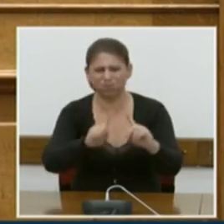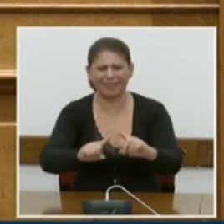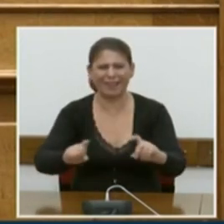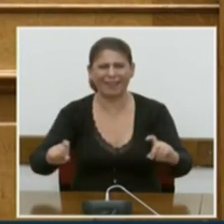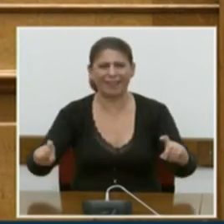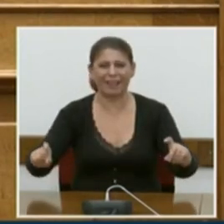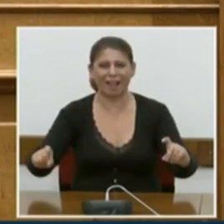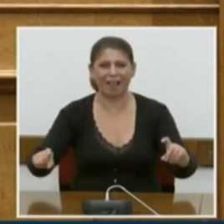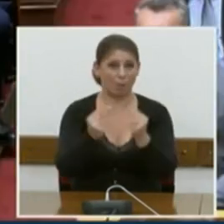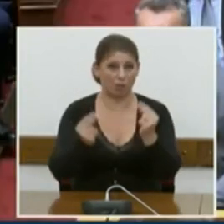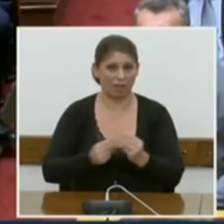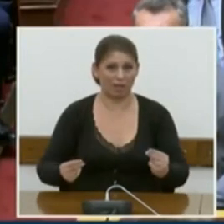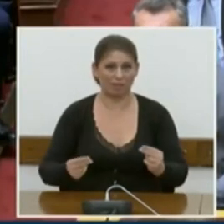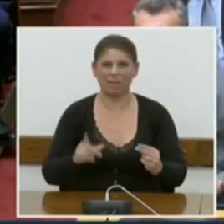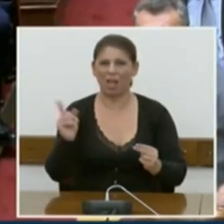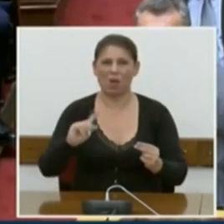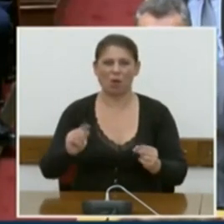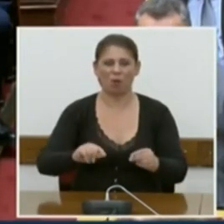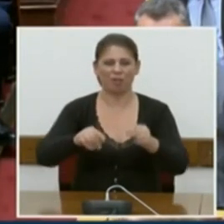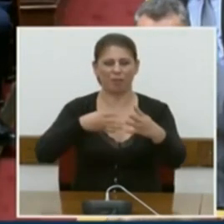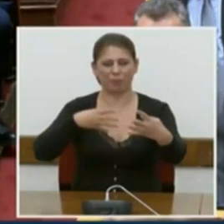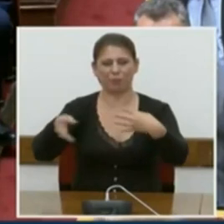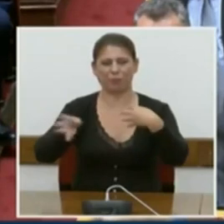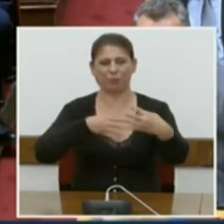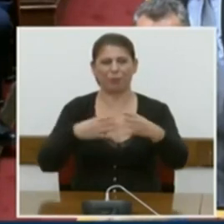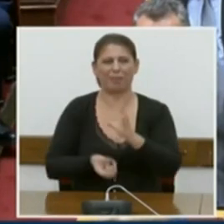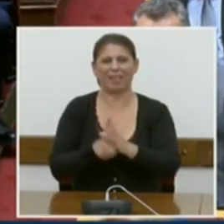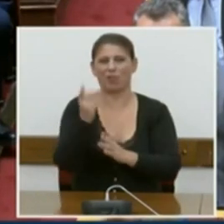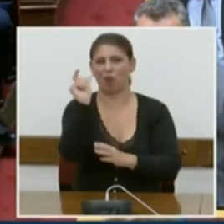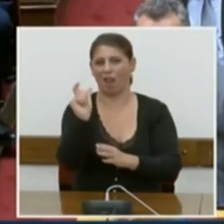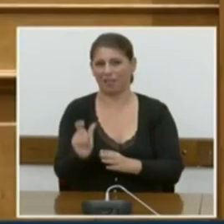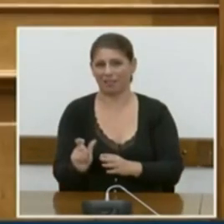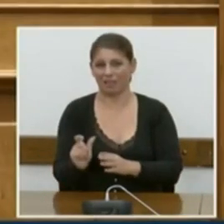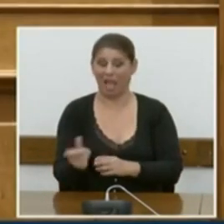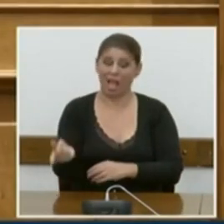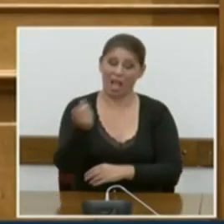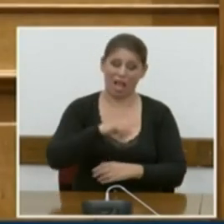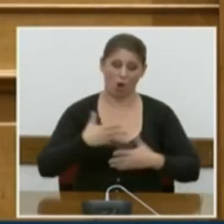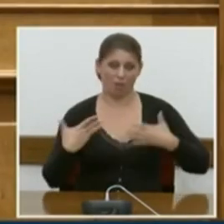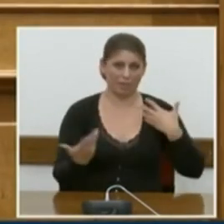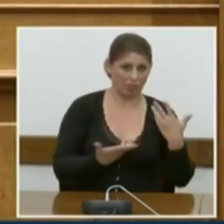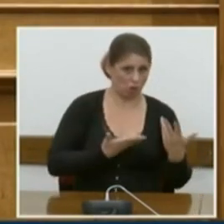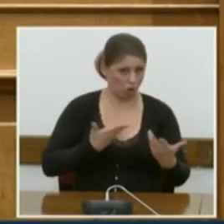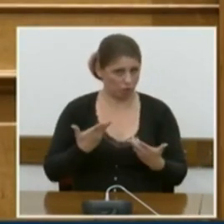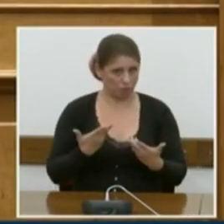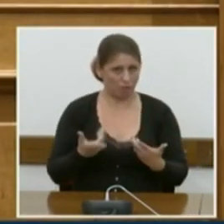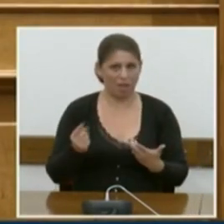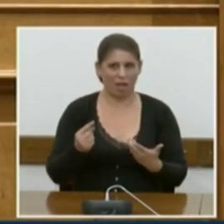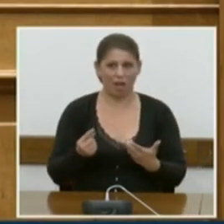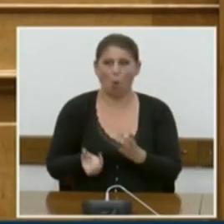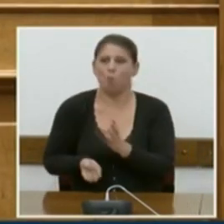μόλις κατέρευσε. Άλλο ο εξυγχρονισμός και άλλο ο